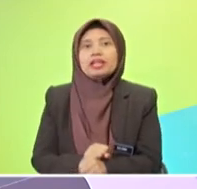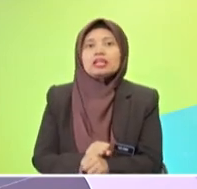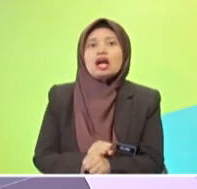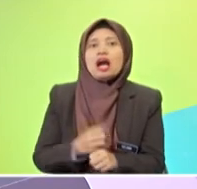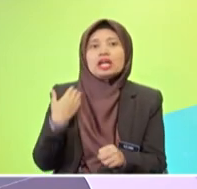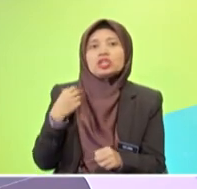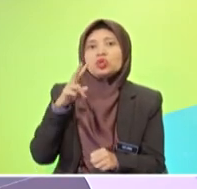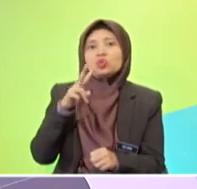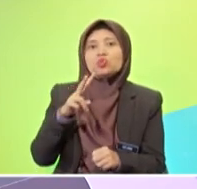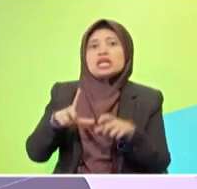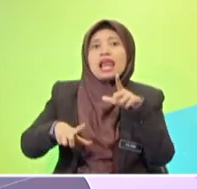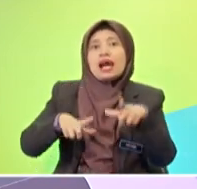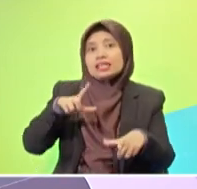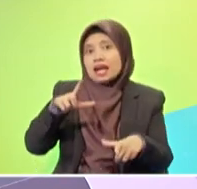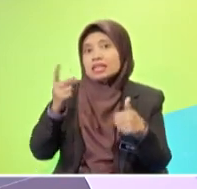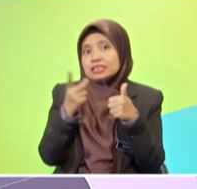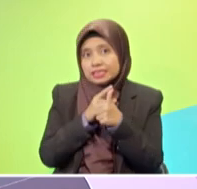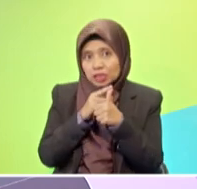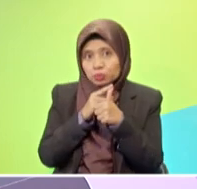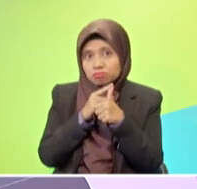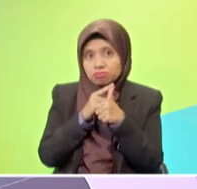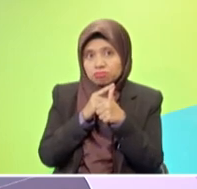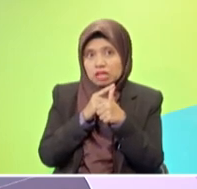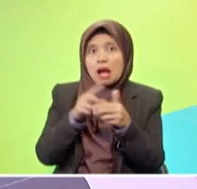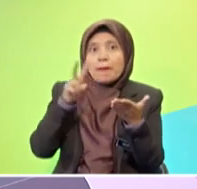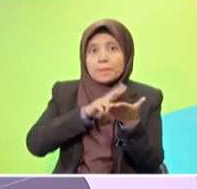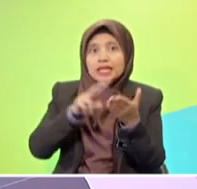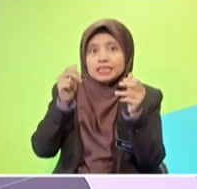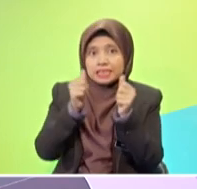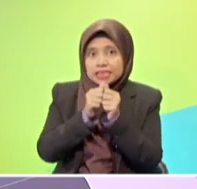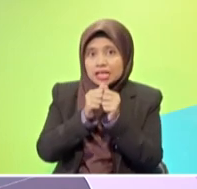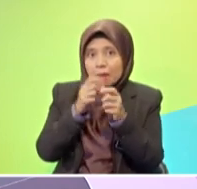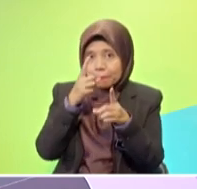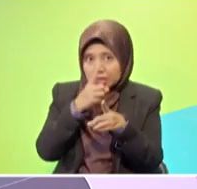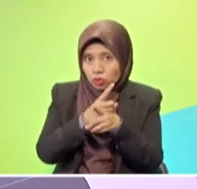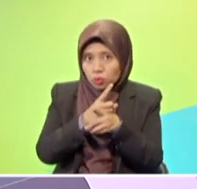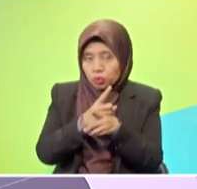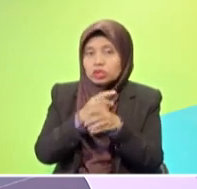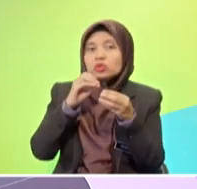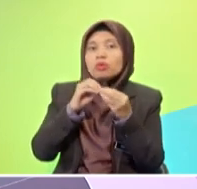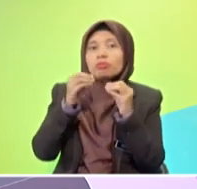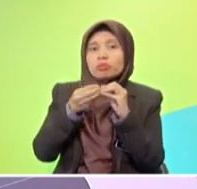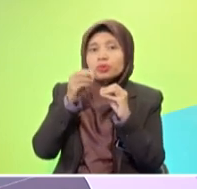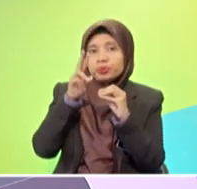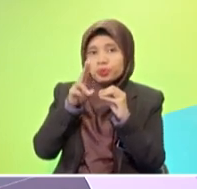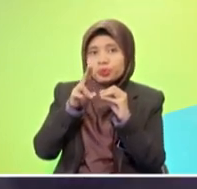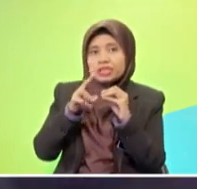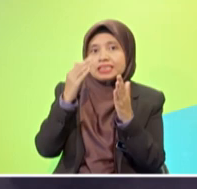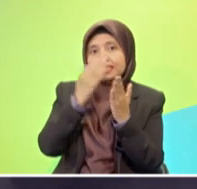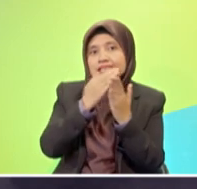dua langkah tadi yaitu yang pertama membaca dengan teliti dan yang kedua menyenangkan maklumat